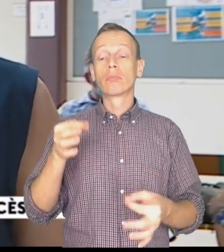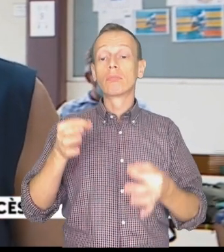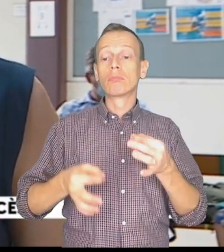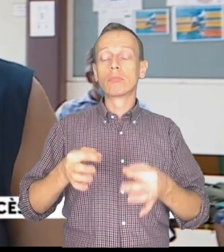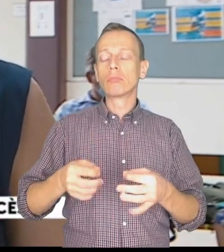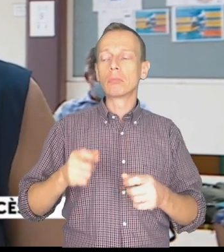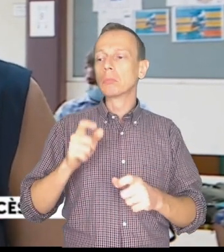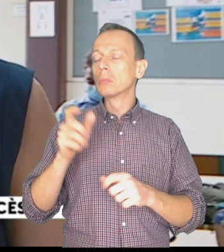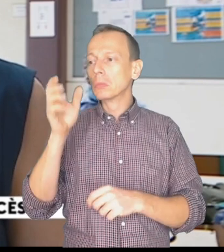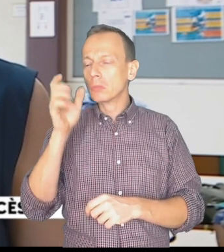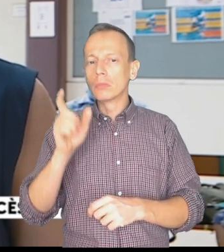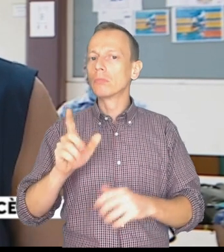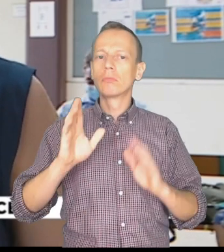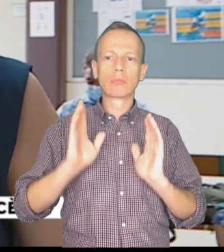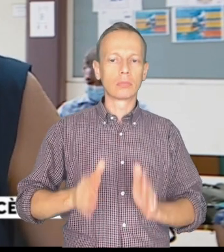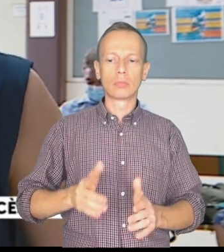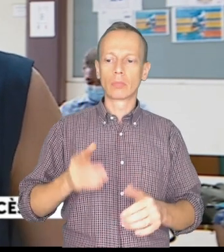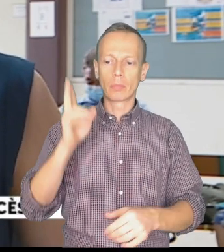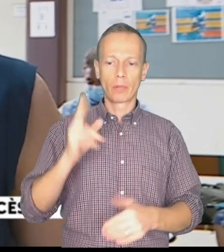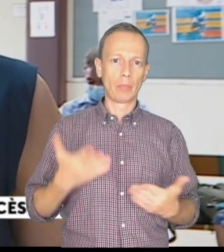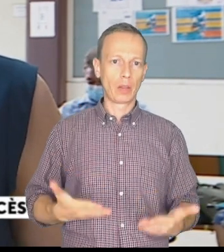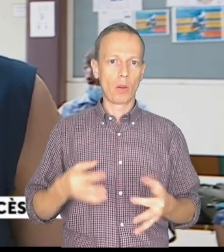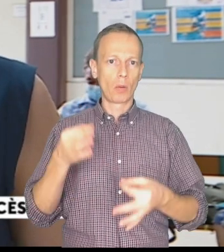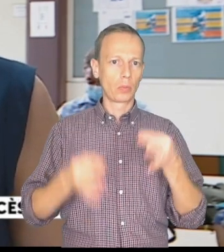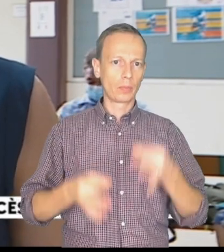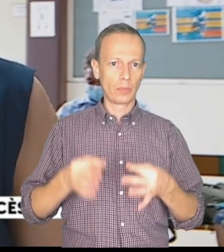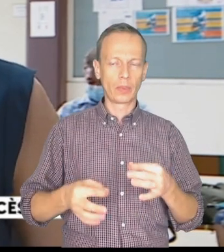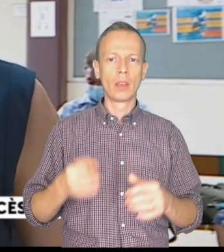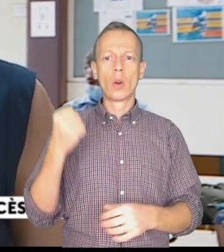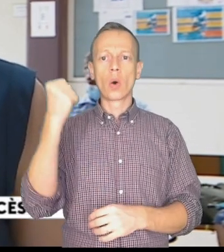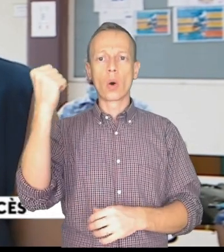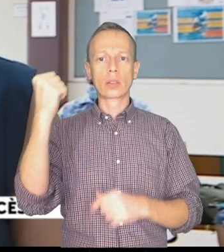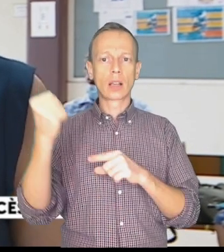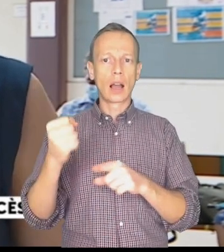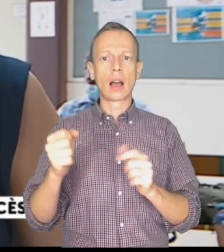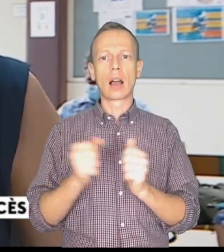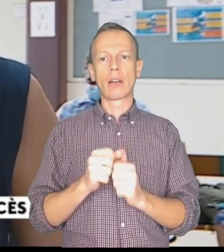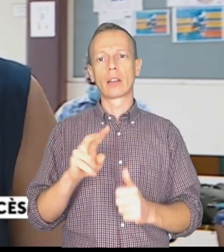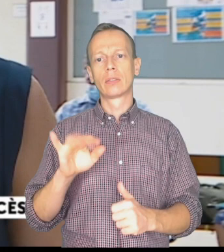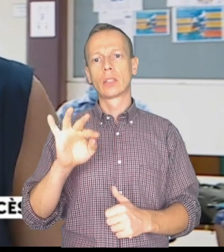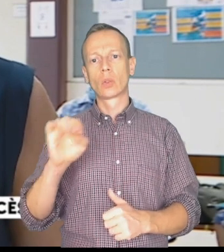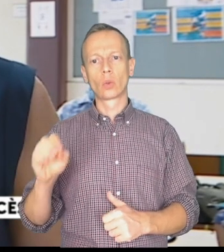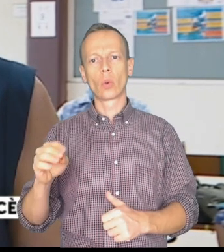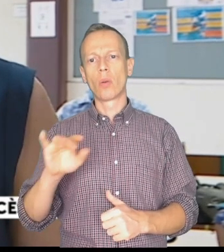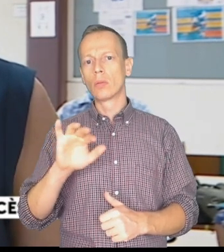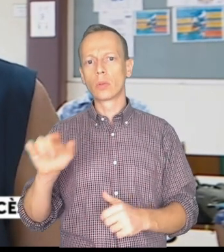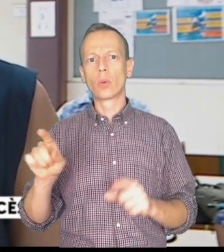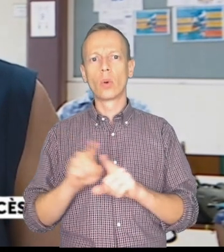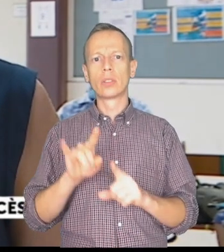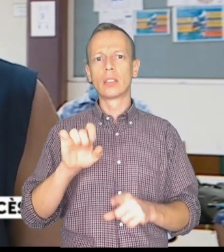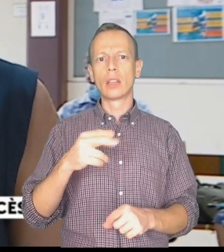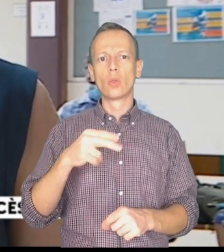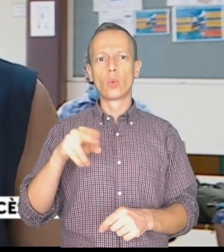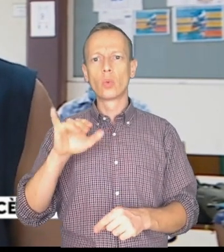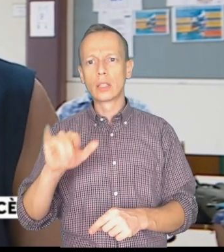Cour rejette la demande et le procès commence. Sur le banc des accusés, Oscar Temaro, Vito Mamatoua Yahutapu et Hei Nui